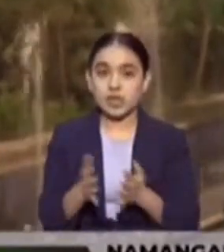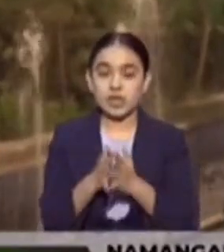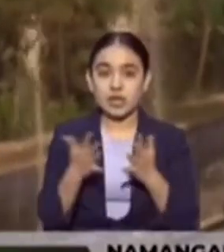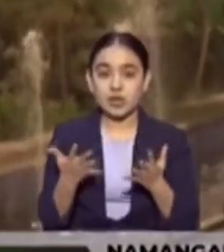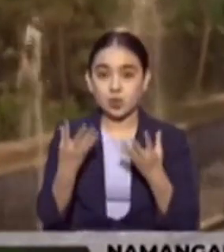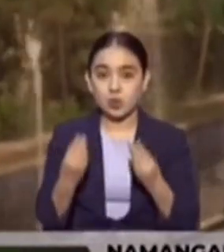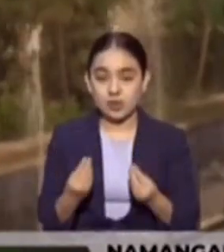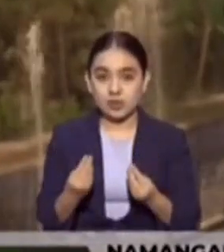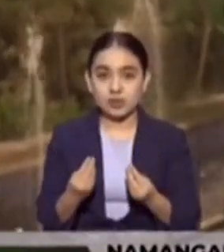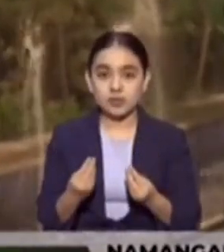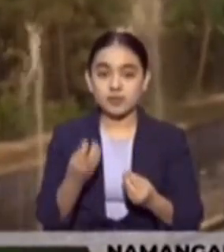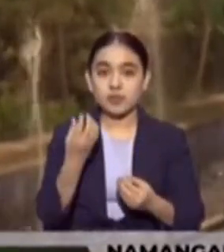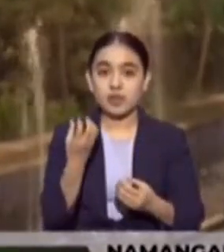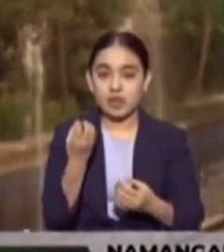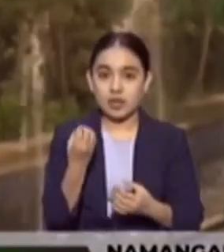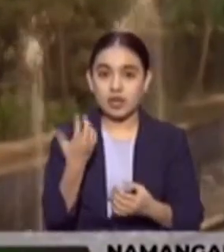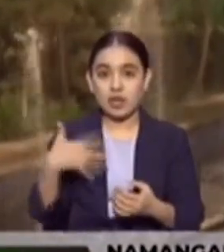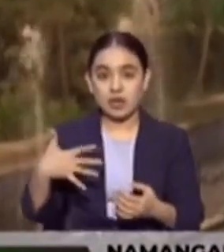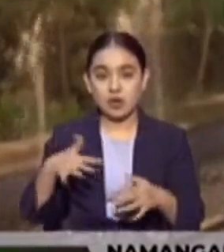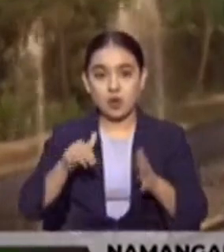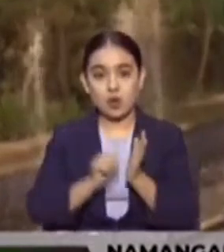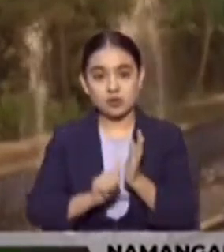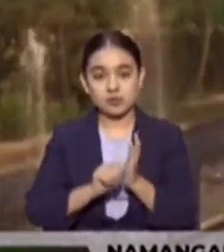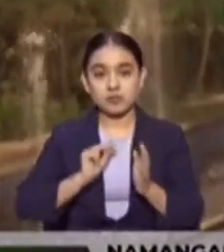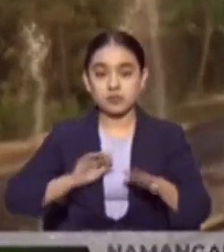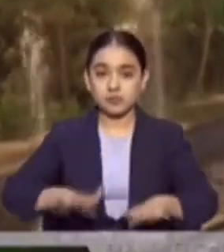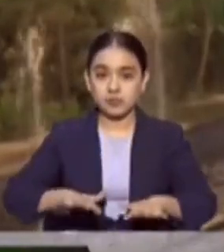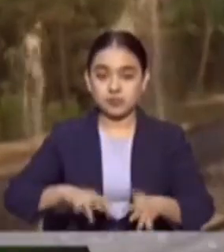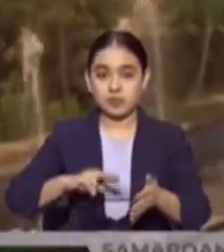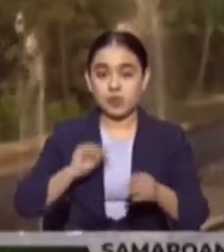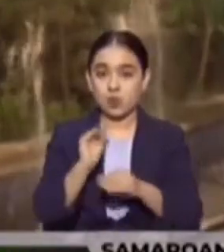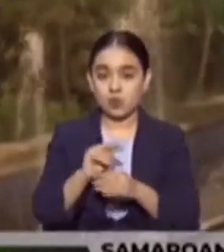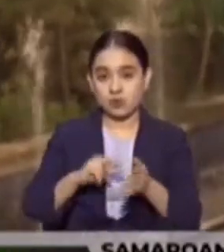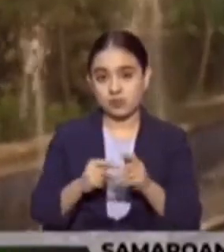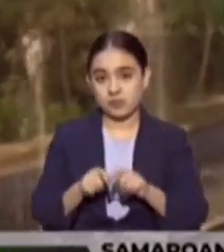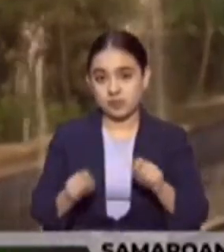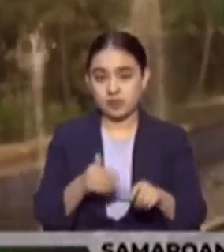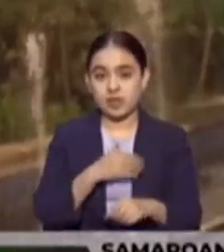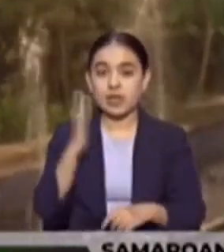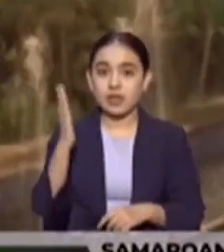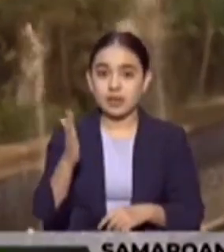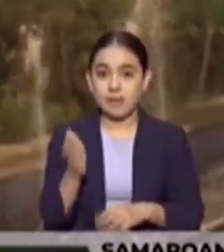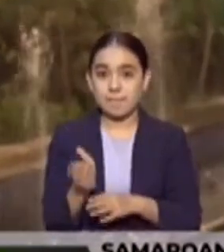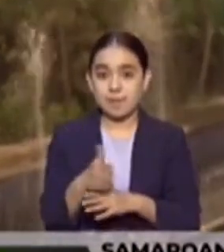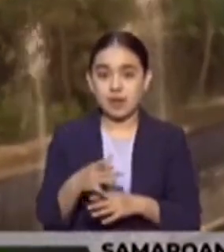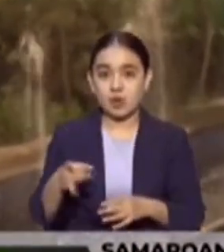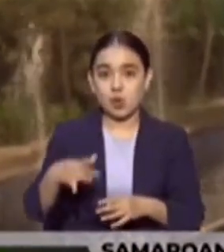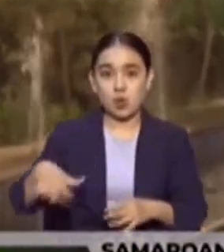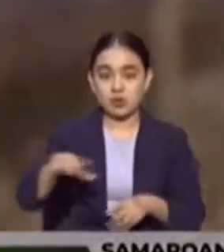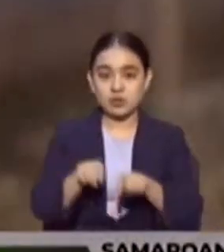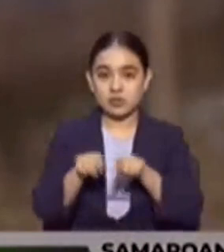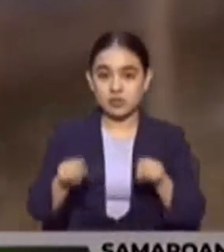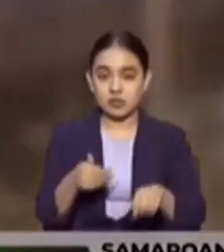kunlarda yana bir 50-60 ta ish o'rni qo'shimcha yaratmoqchiman. Kelajakda baliq hovuzlarini